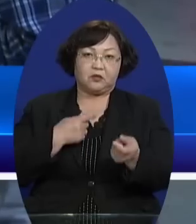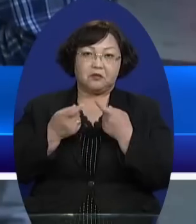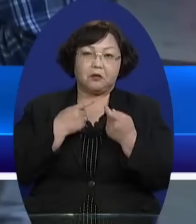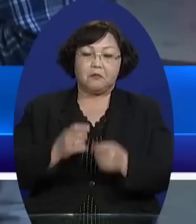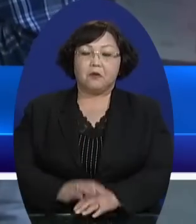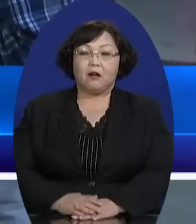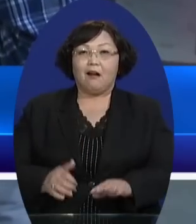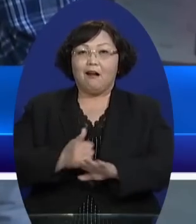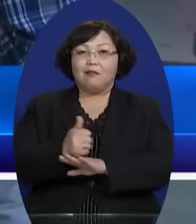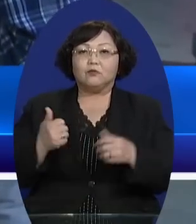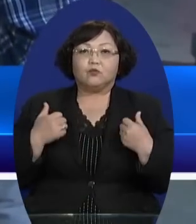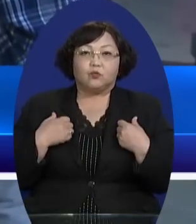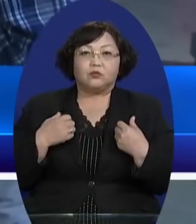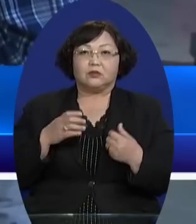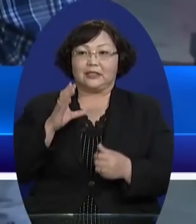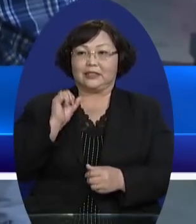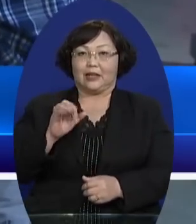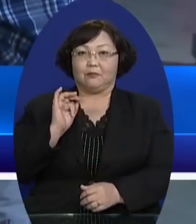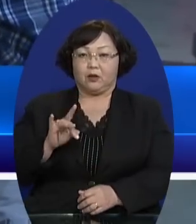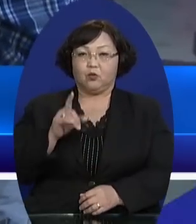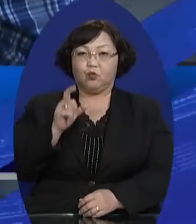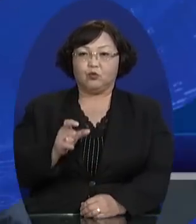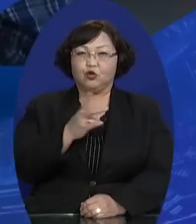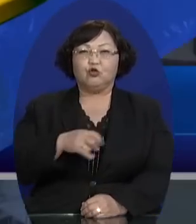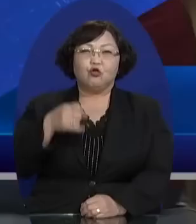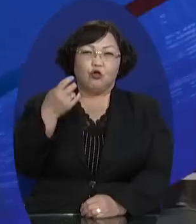Аялал жуулчлалын салбар хүний нөөцийн дутагдалтай байна.